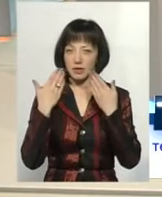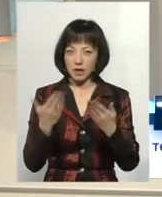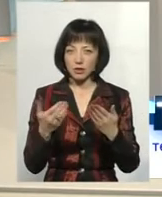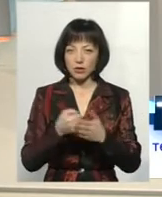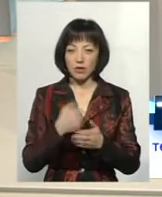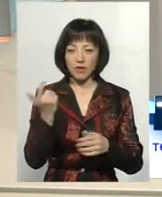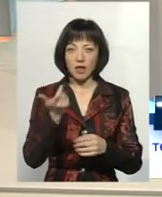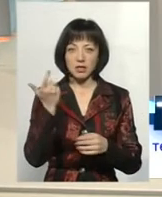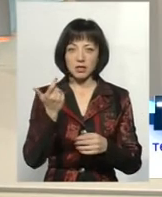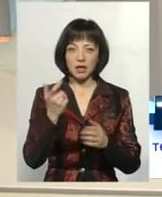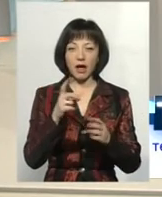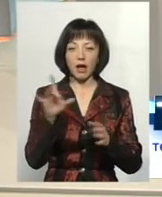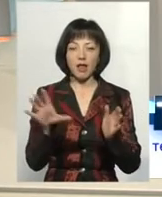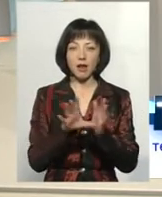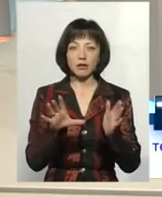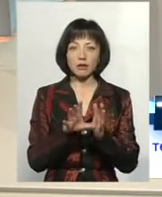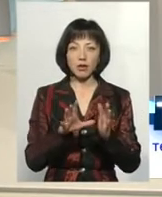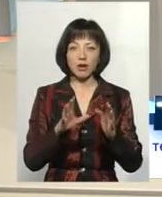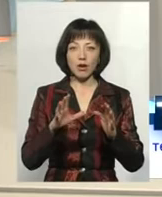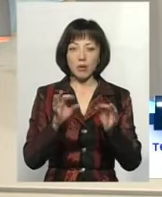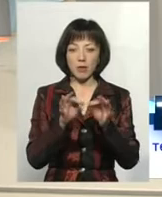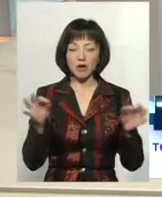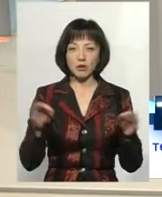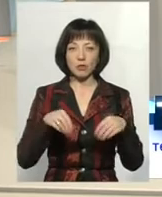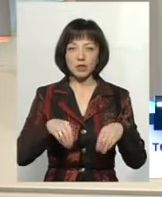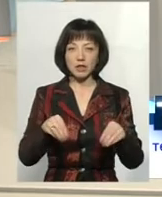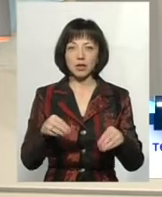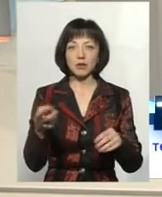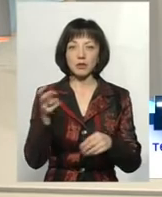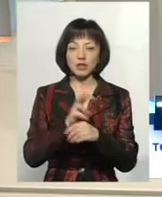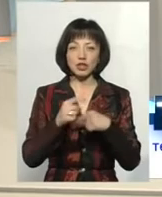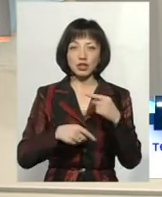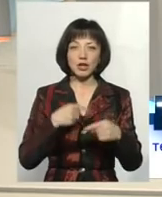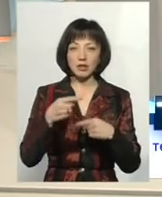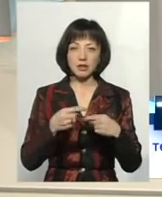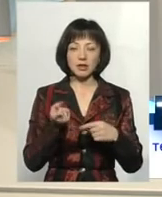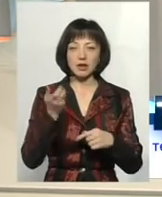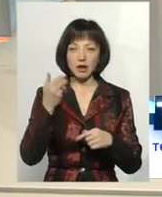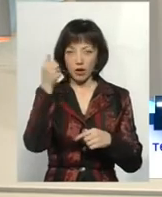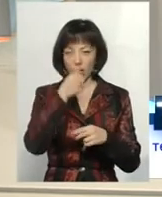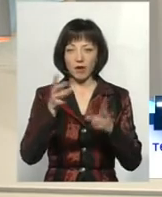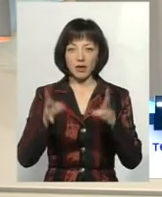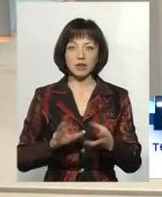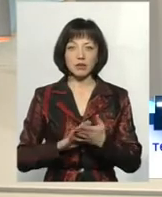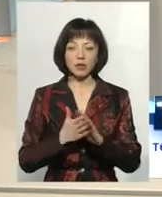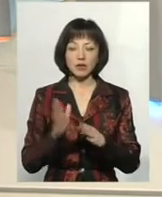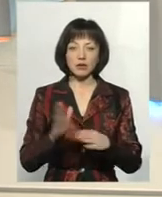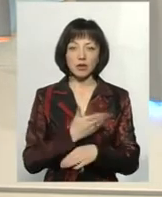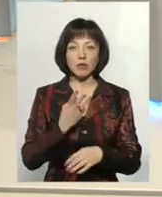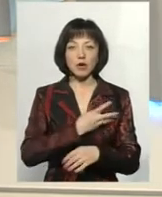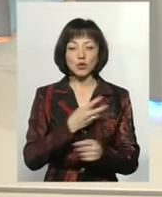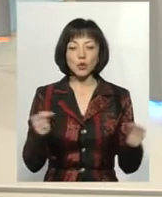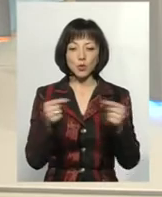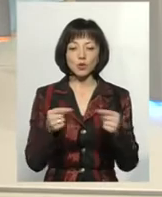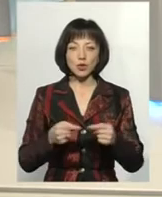до власників мереж, щоб не було таке, що посадили дерево на мережі, а потім прийшлося через пару років, коли якась аварійна ситуація, зносити. Тому бажано